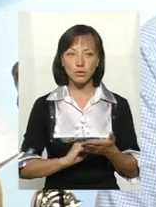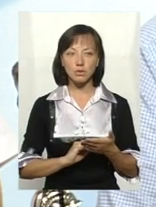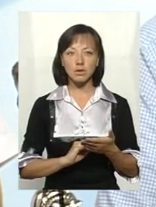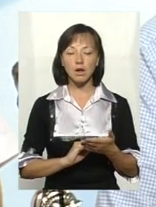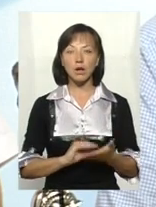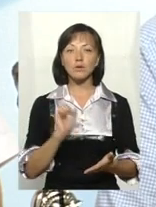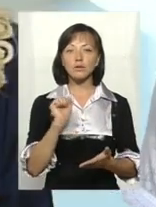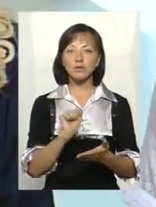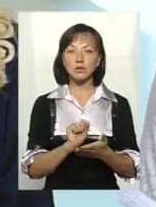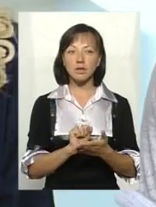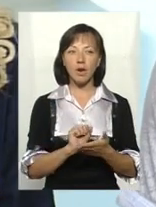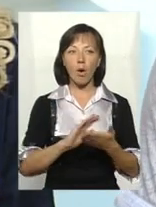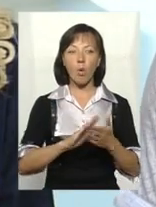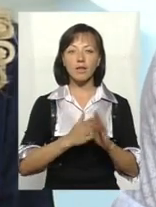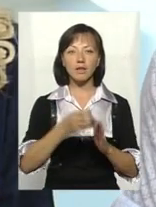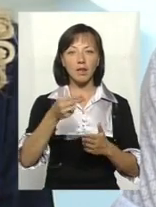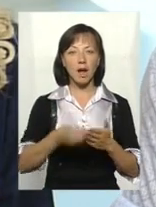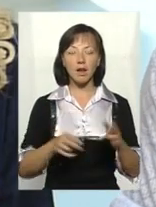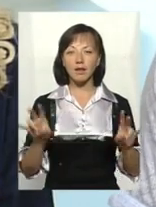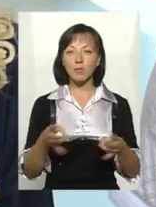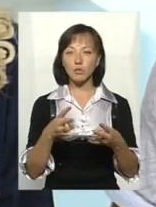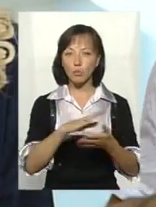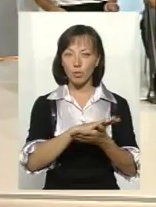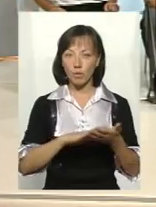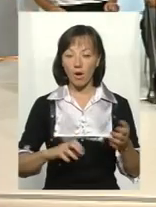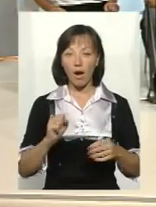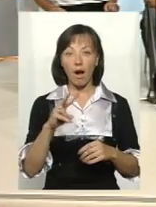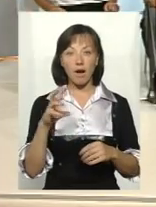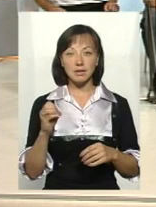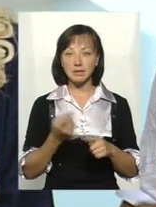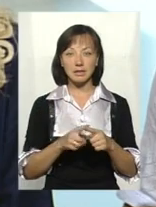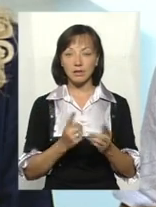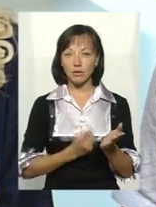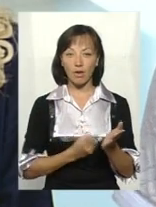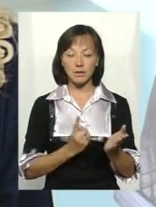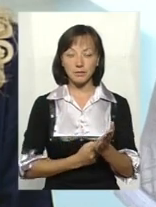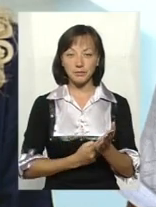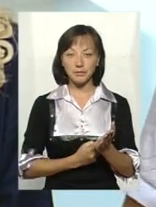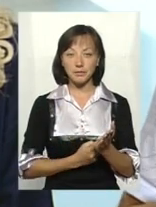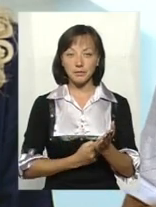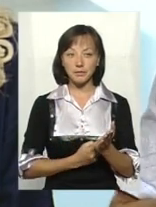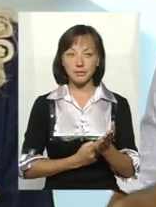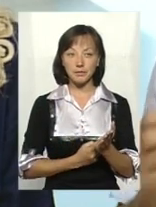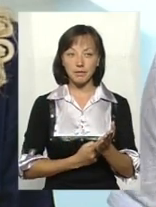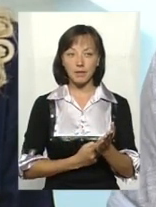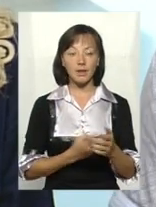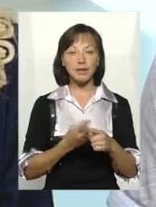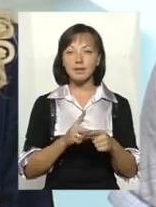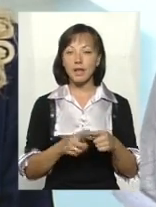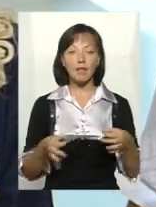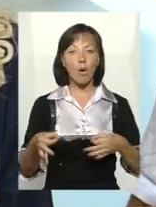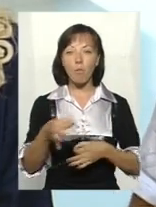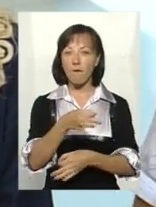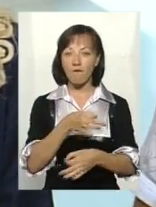нормативний правовий акт контракт не потребує продовження. Разом і це не обґрунтовується. Давайте завершу все ж таки думку. Це питання не